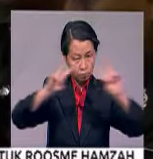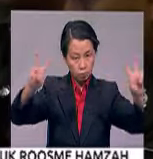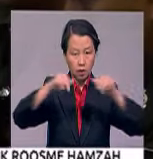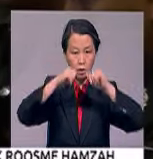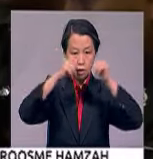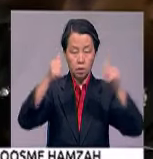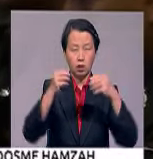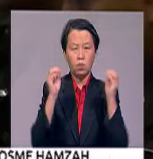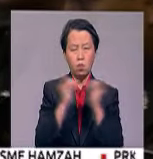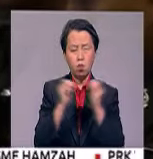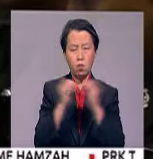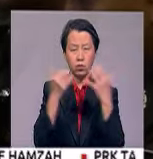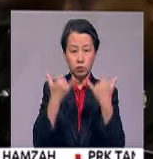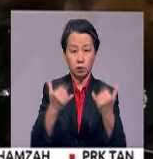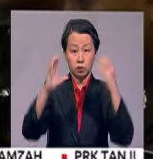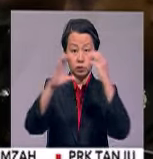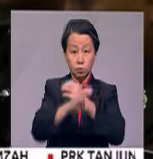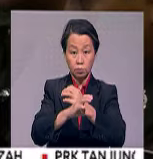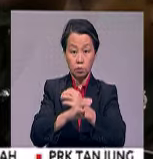yang semakin mencabar.